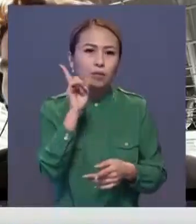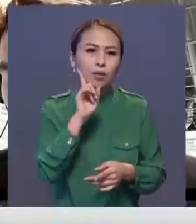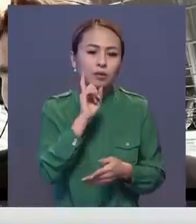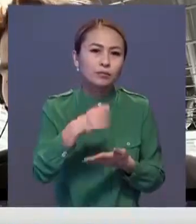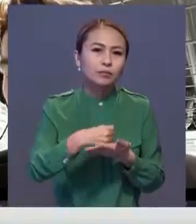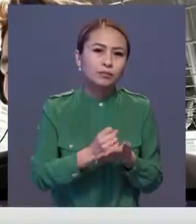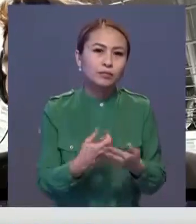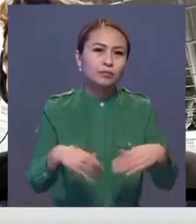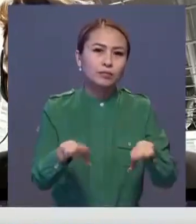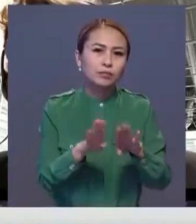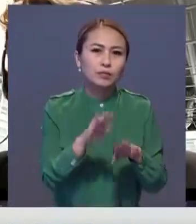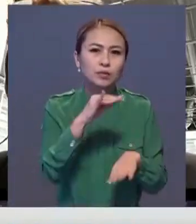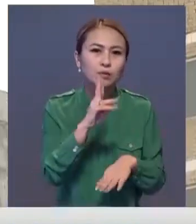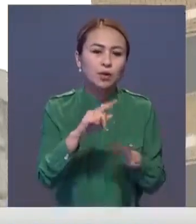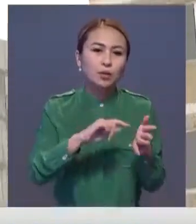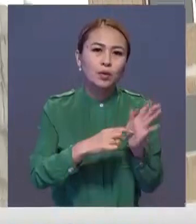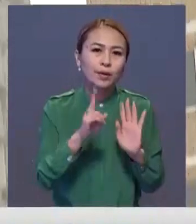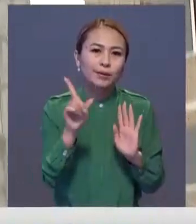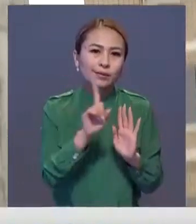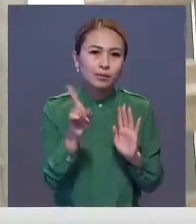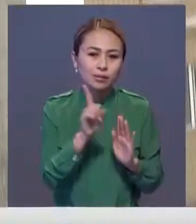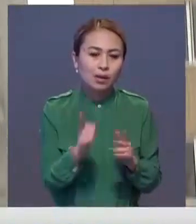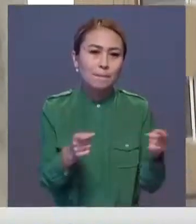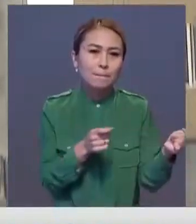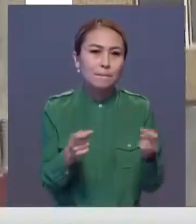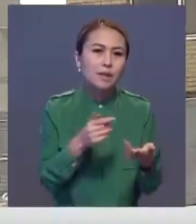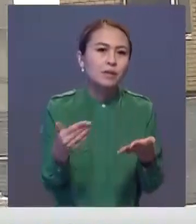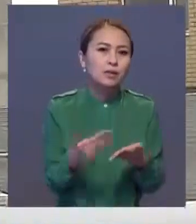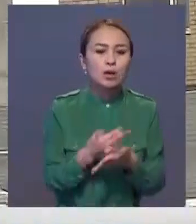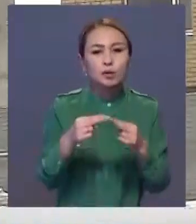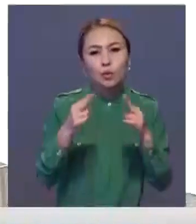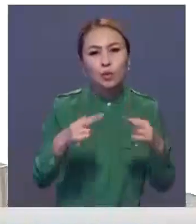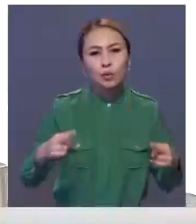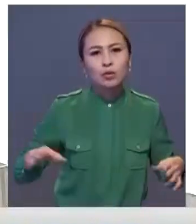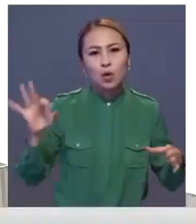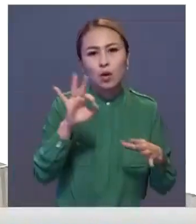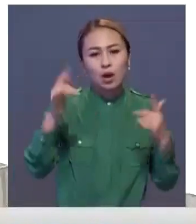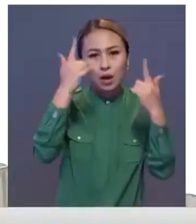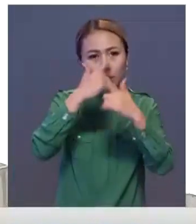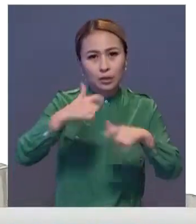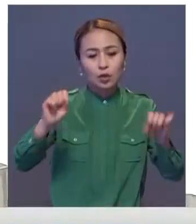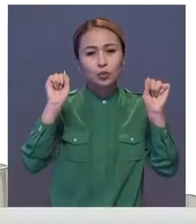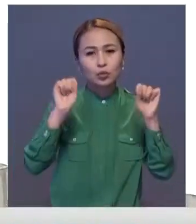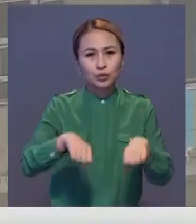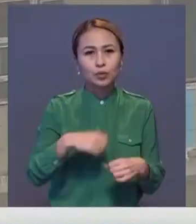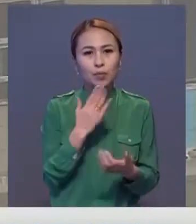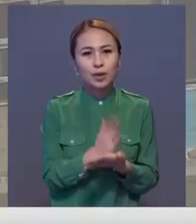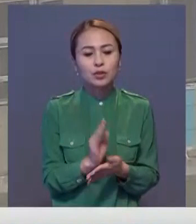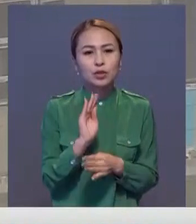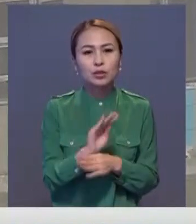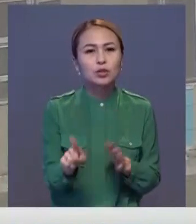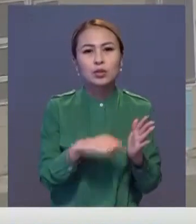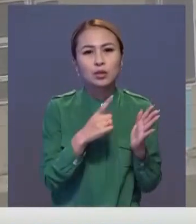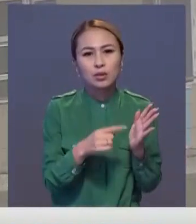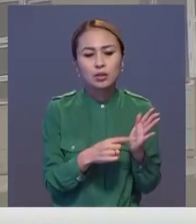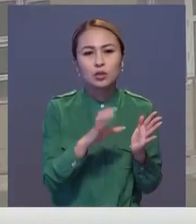бекітіледі. Осыған орай jkh.kz сайтында басқарудың жаңа нысанына көшу бойынша барлық ақпаратты алуға мүмкіндік бар. Және